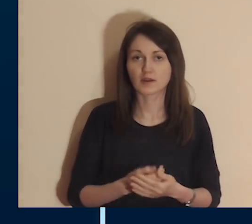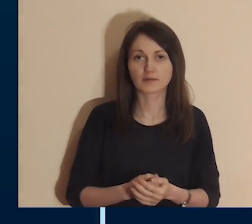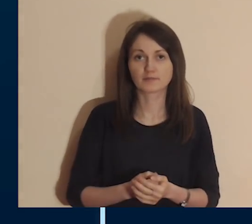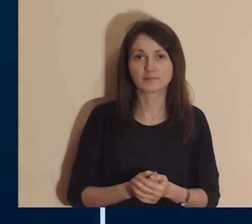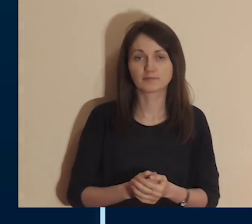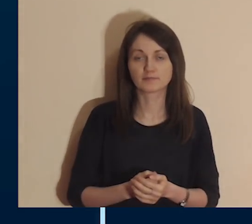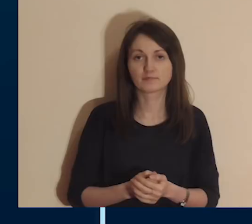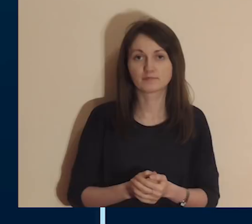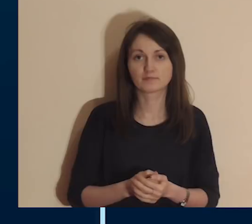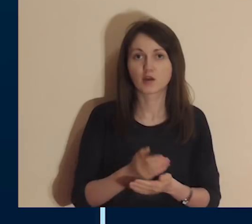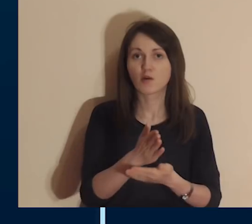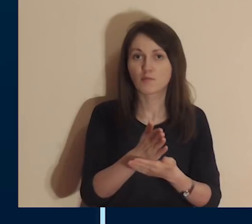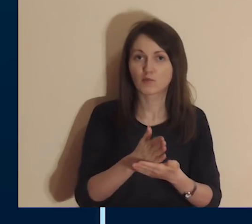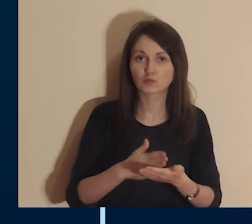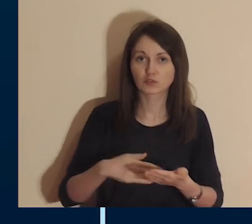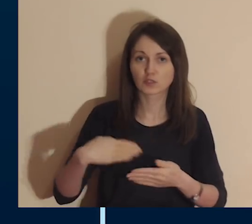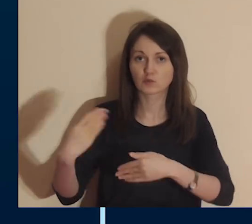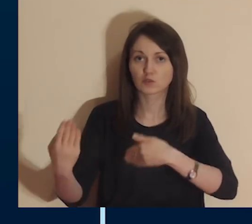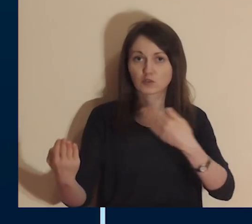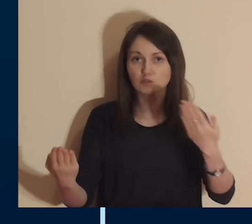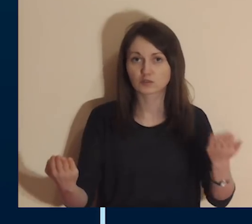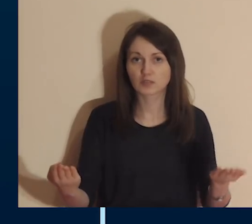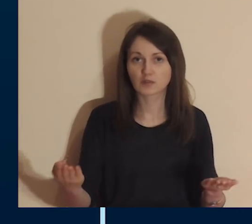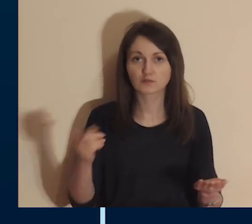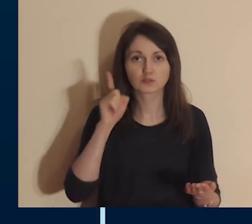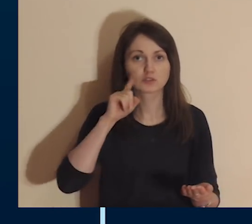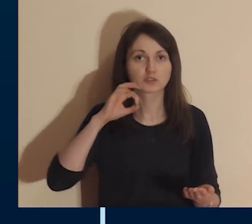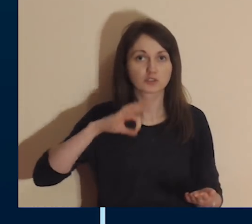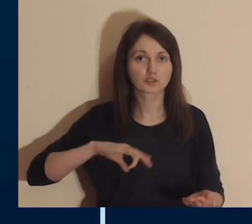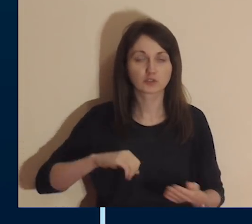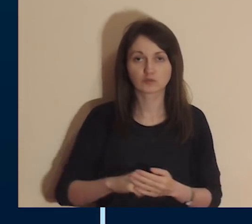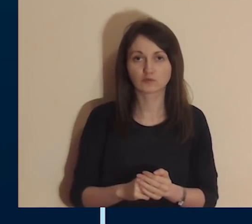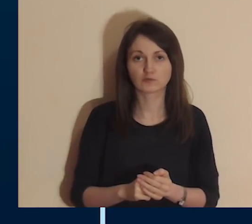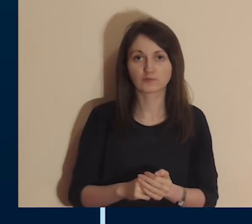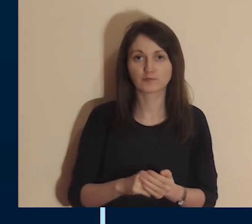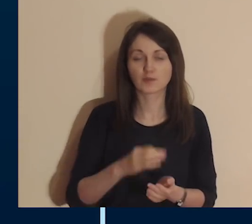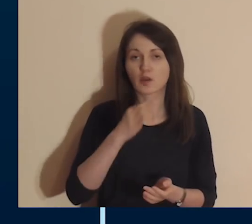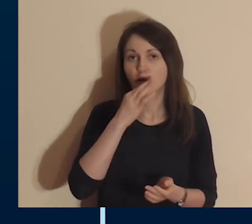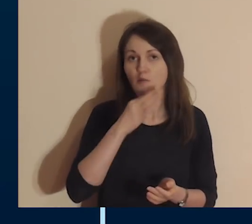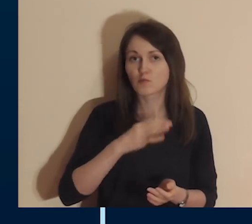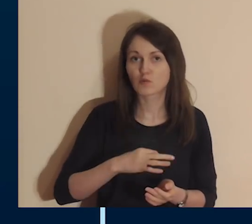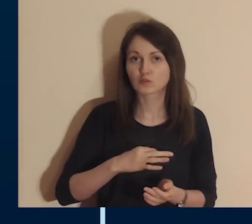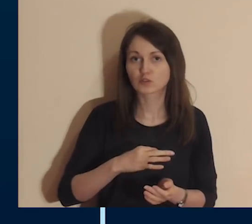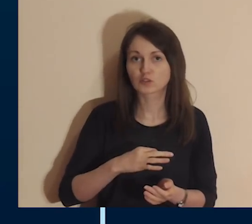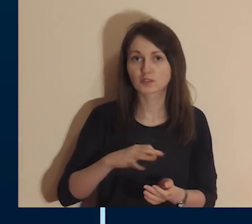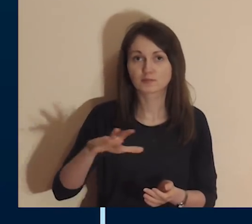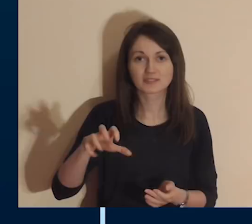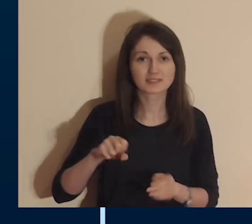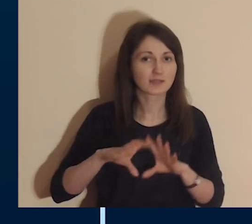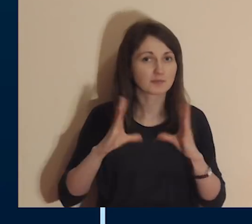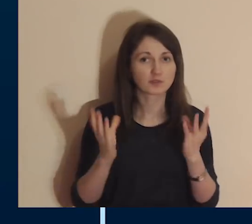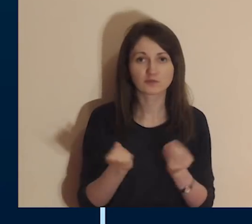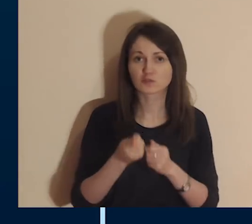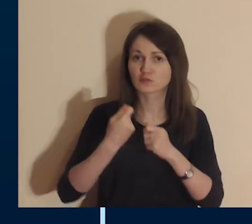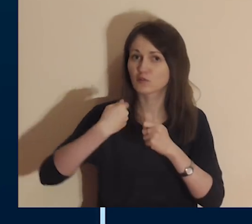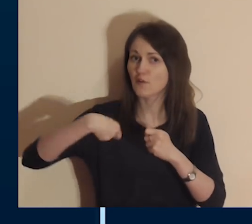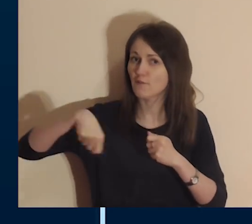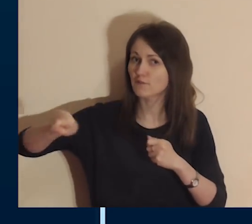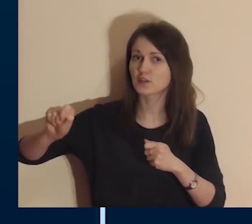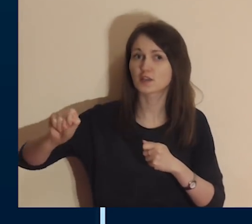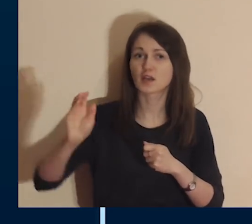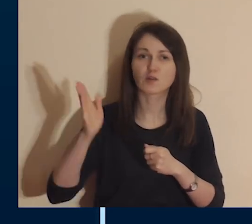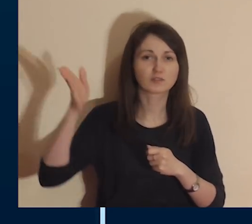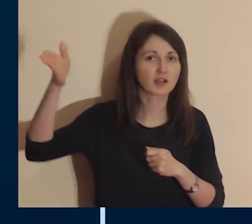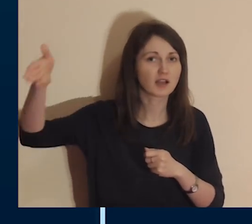przypada. Podzielił więc majątek między nich. Niedługo potem młodszy syn, zabrawszy wszystko, odjechał w